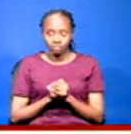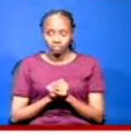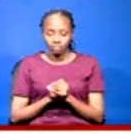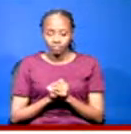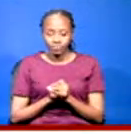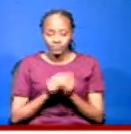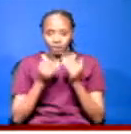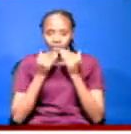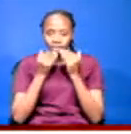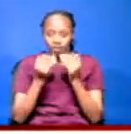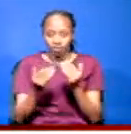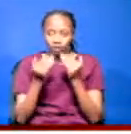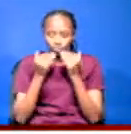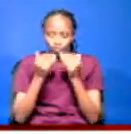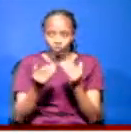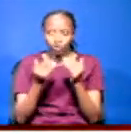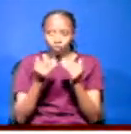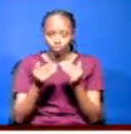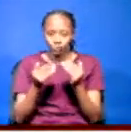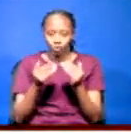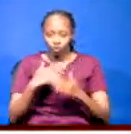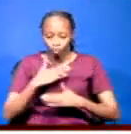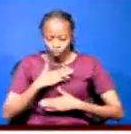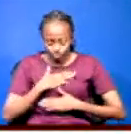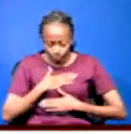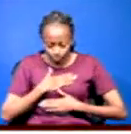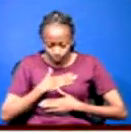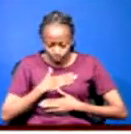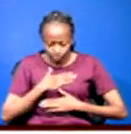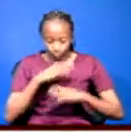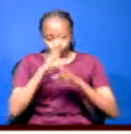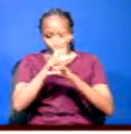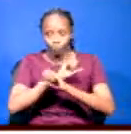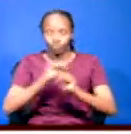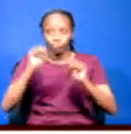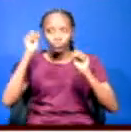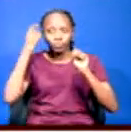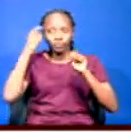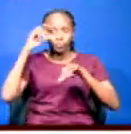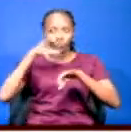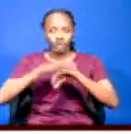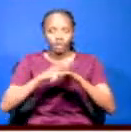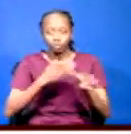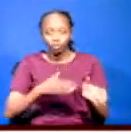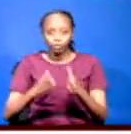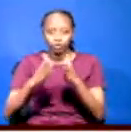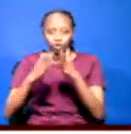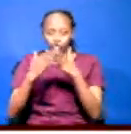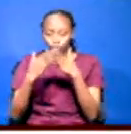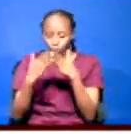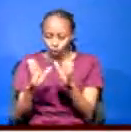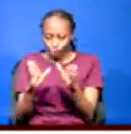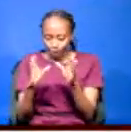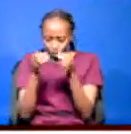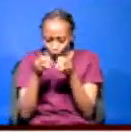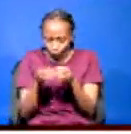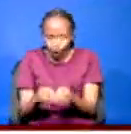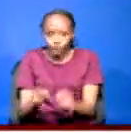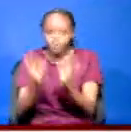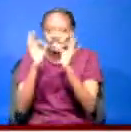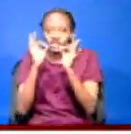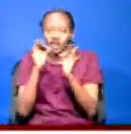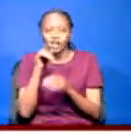Asante, tunashukuru sana mheshimiwa rais kwa kupata nafasi ya kufungua rasmi na